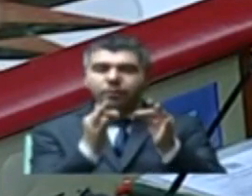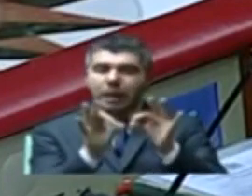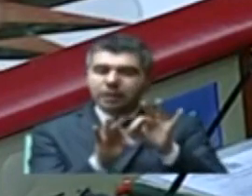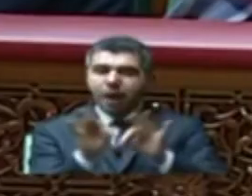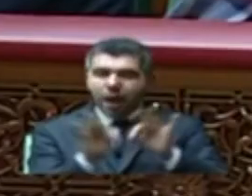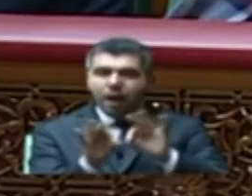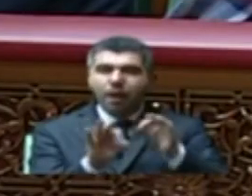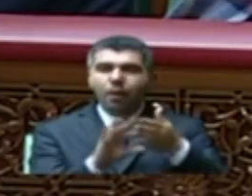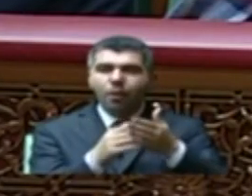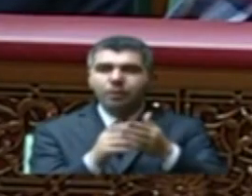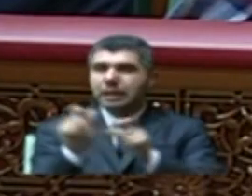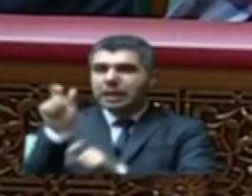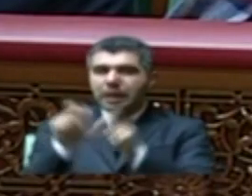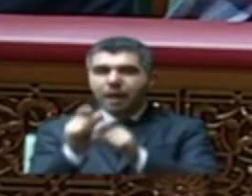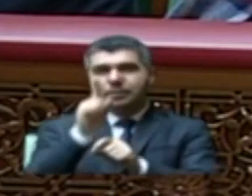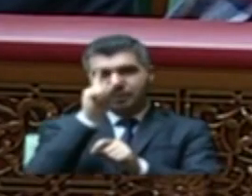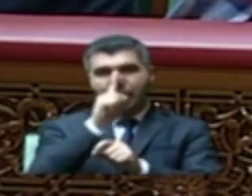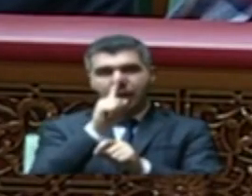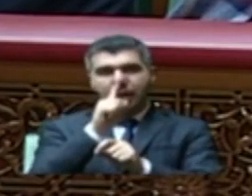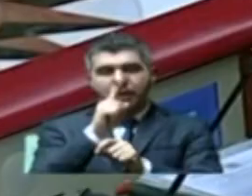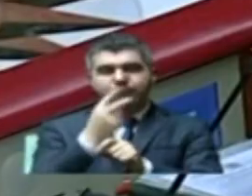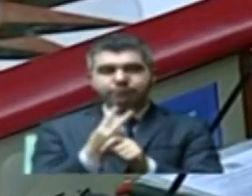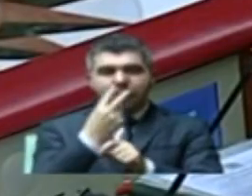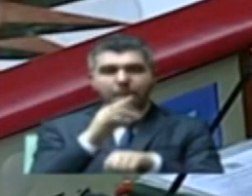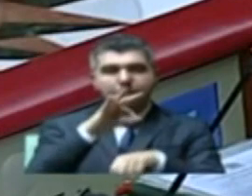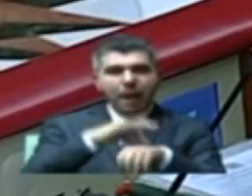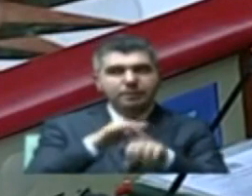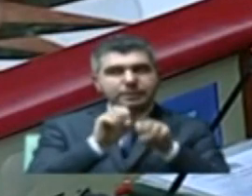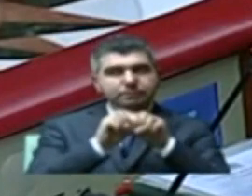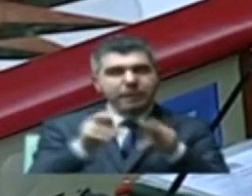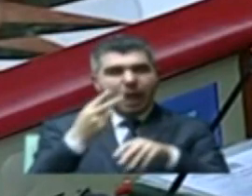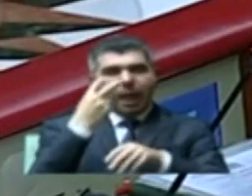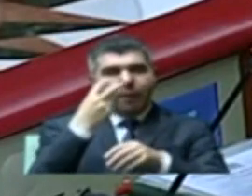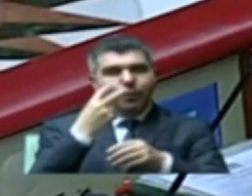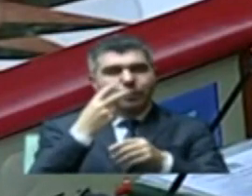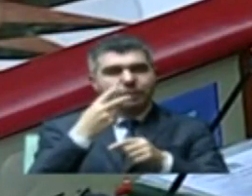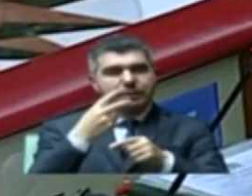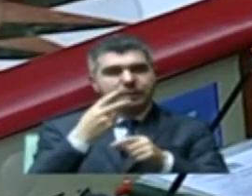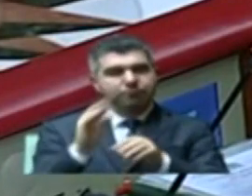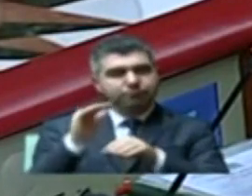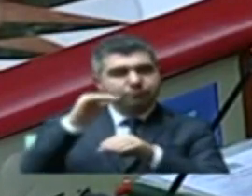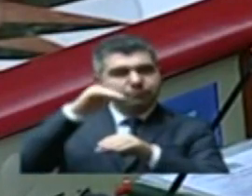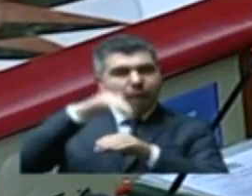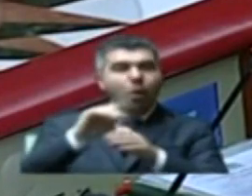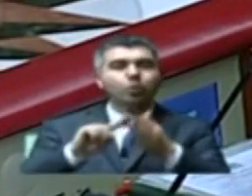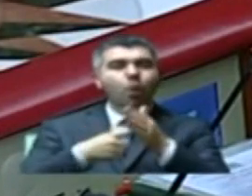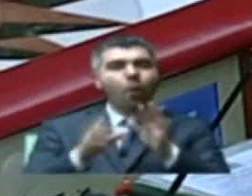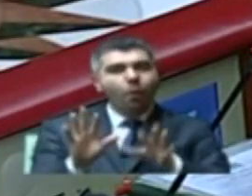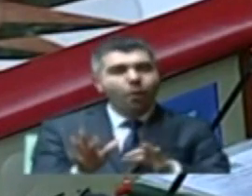إجرائية ونطمئن الساكنة. أنا الحمد لله هذا الملف الحمد لله وفيه نقاش، هذا هو اللي أول مرة كاين